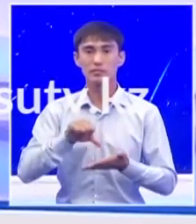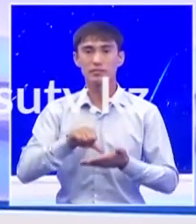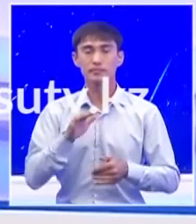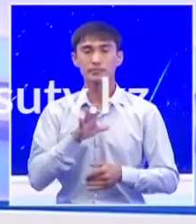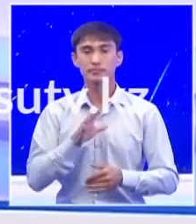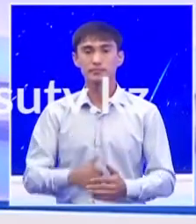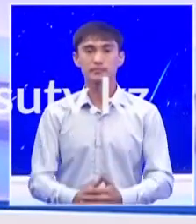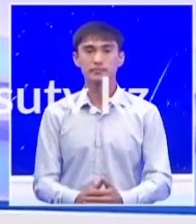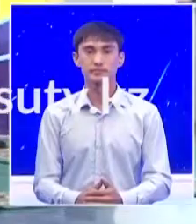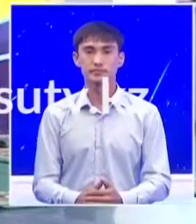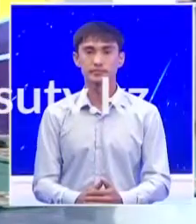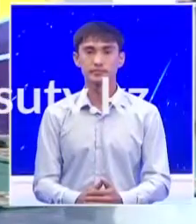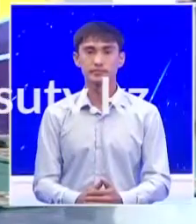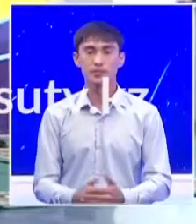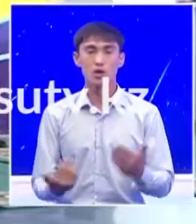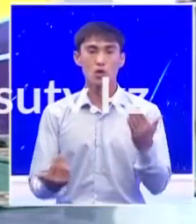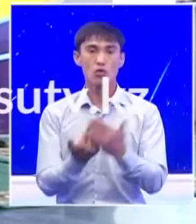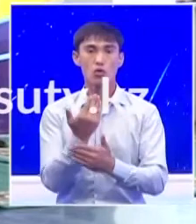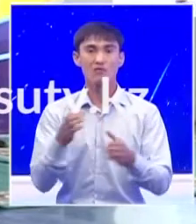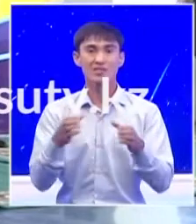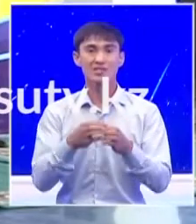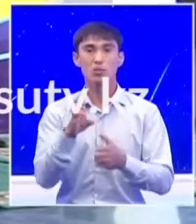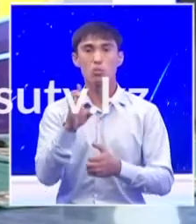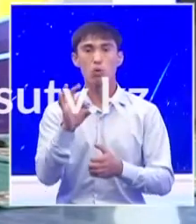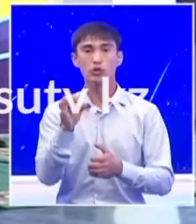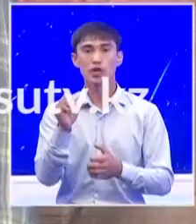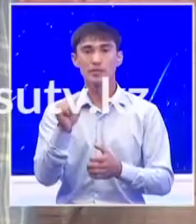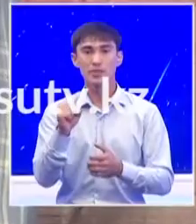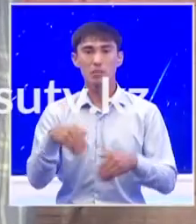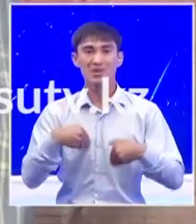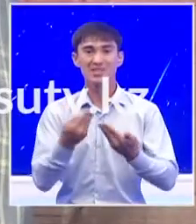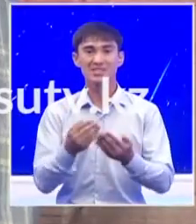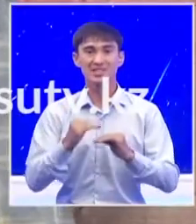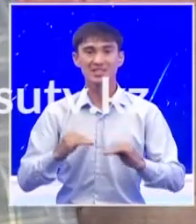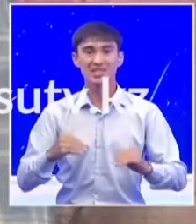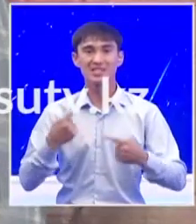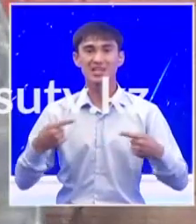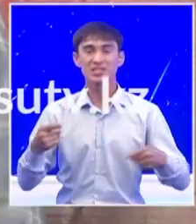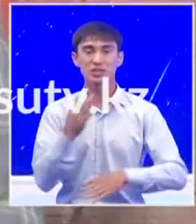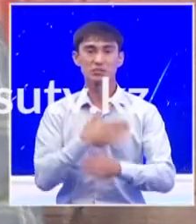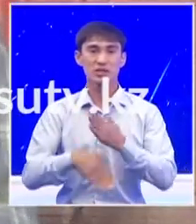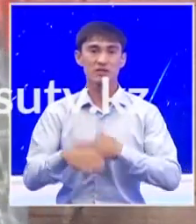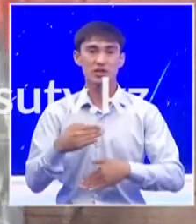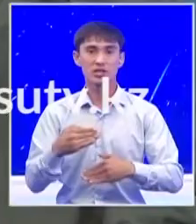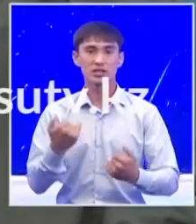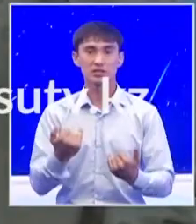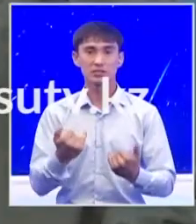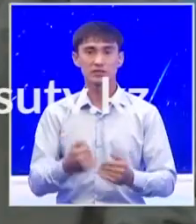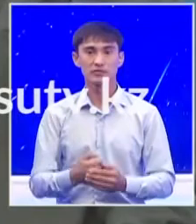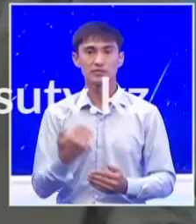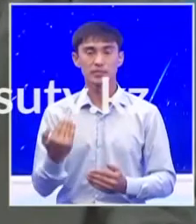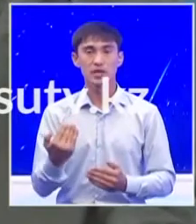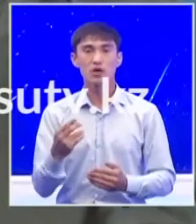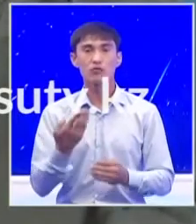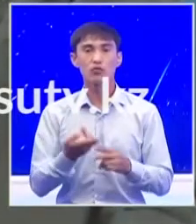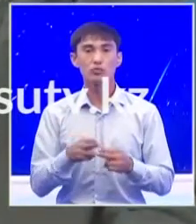Лилия Штогрина. Новая спортивная секция по боче предназначена для детей с различными нарушениями опорно-двигательного аппарата, в